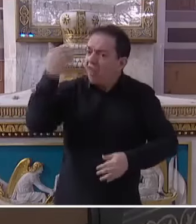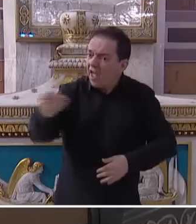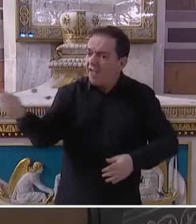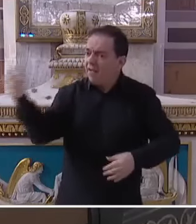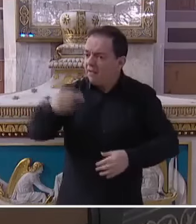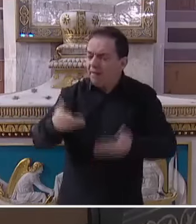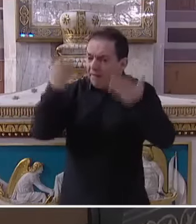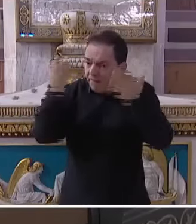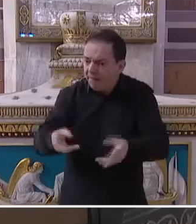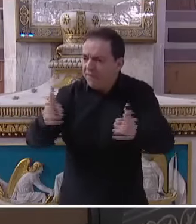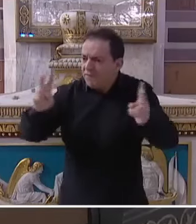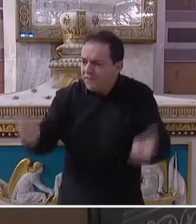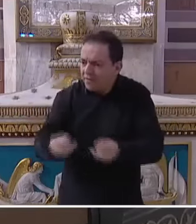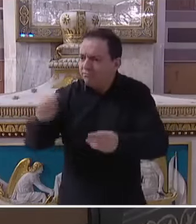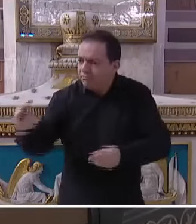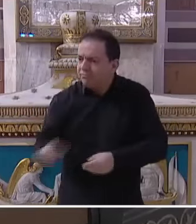βρήκαμεν,